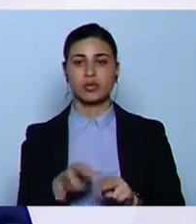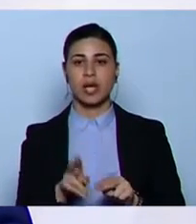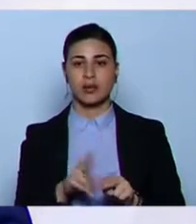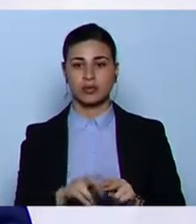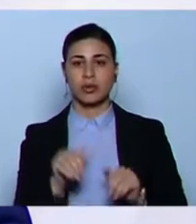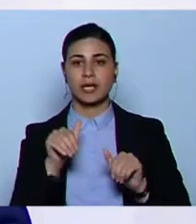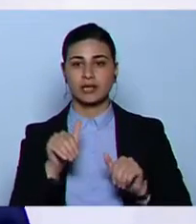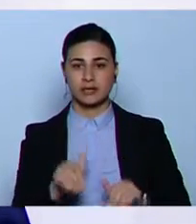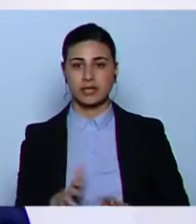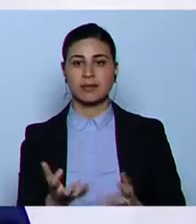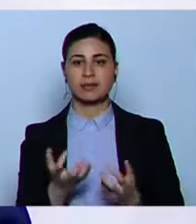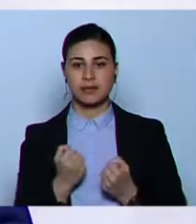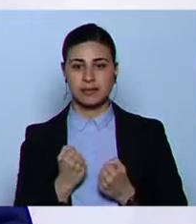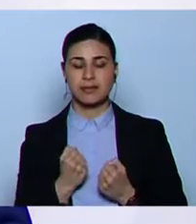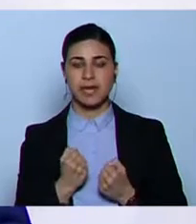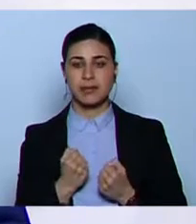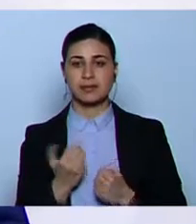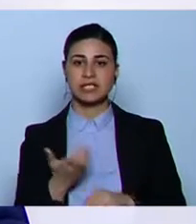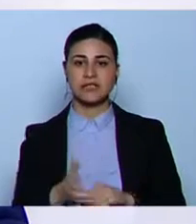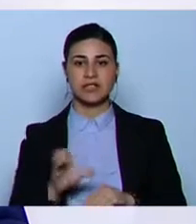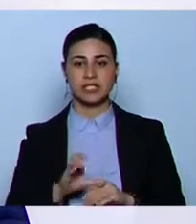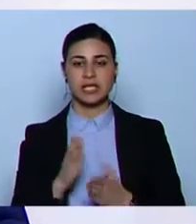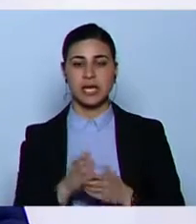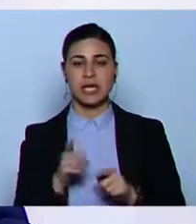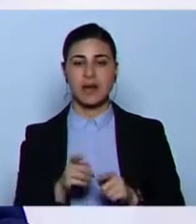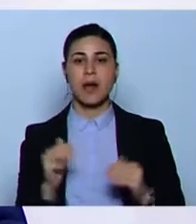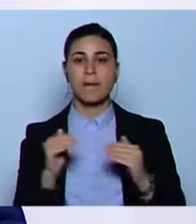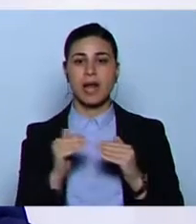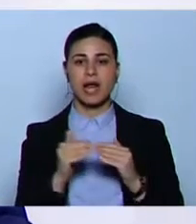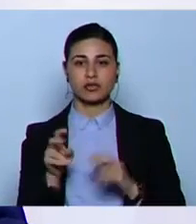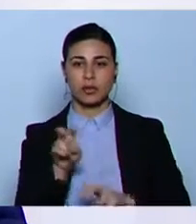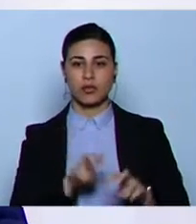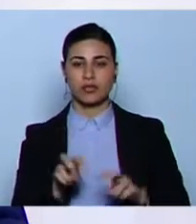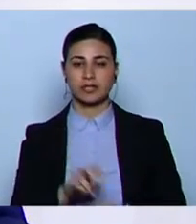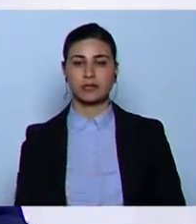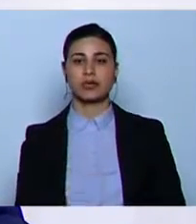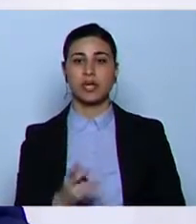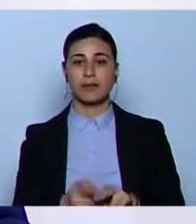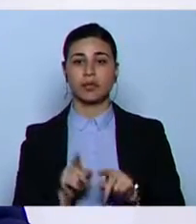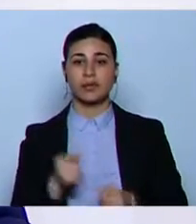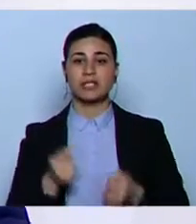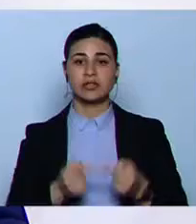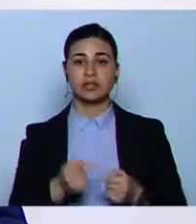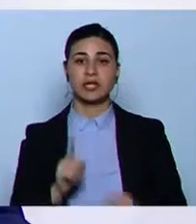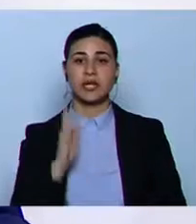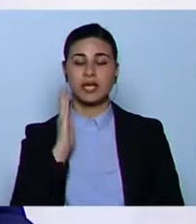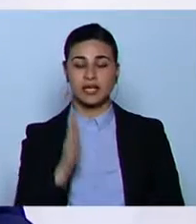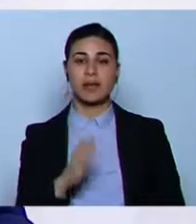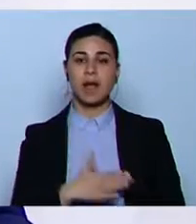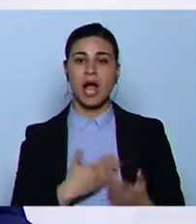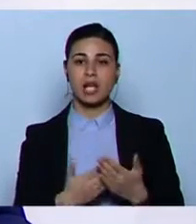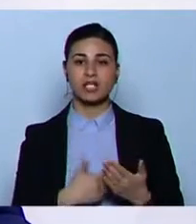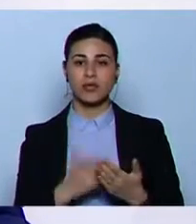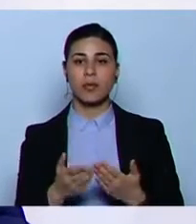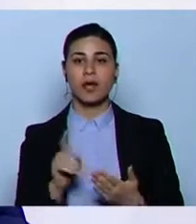ამიტომ გადაწყვეტილების მიმღების ტვირთი არის ამის შორის ბალანსის მოძებნა. ამ მხრივ, აი ეს დისკუსია რაც მიდის, ის აქტიობა,